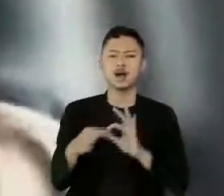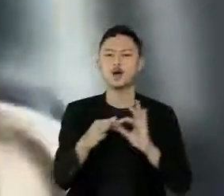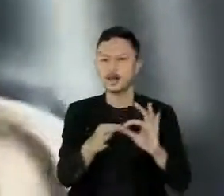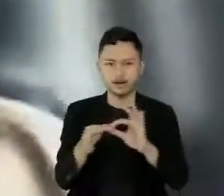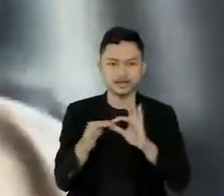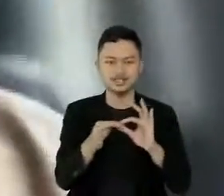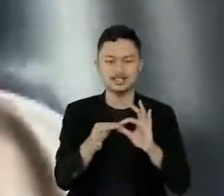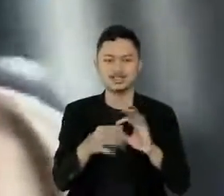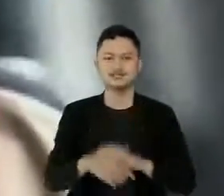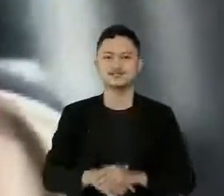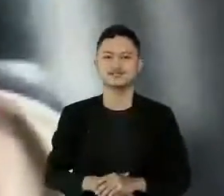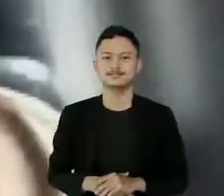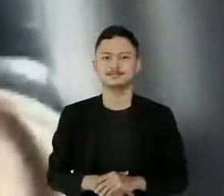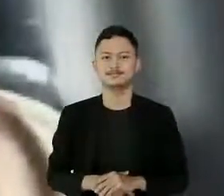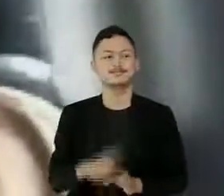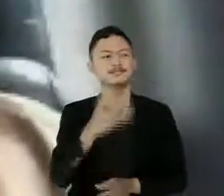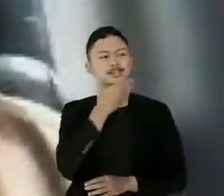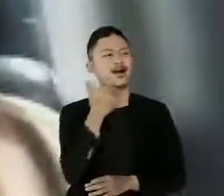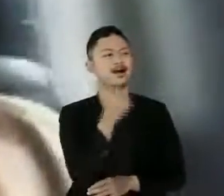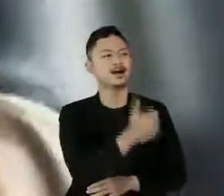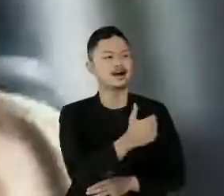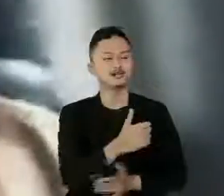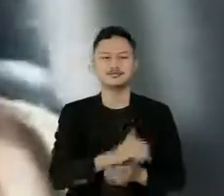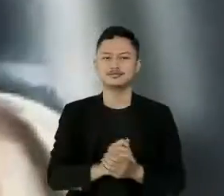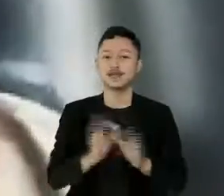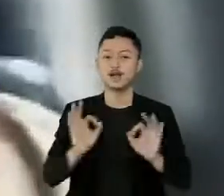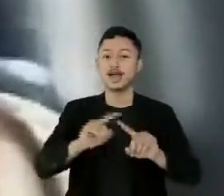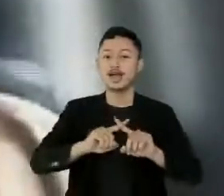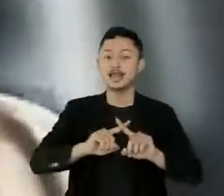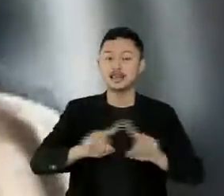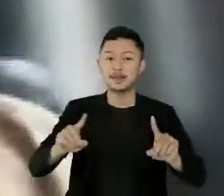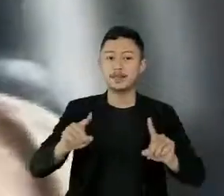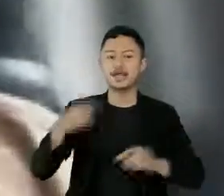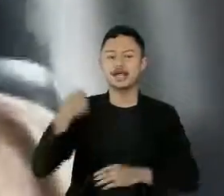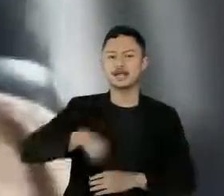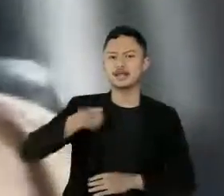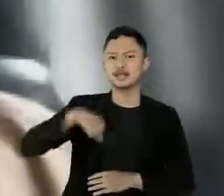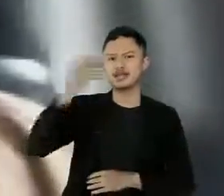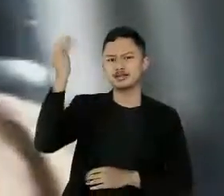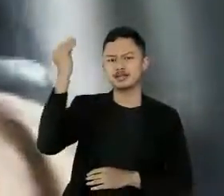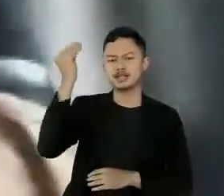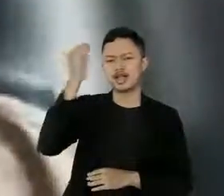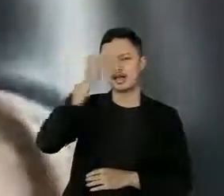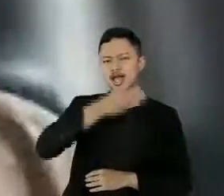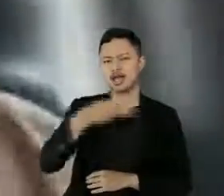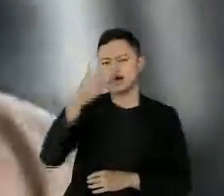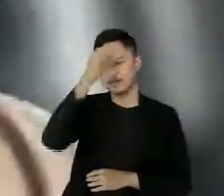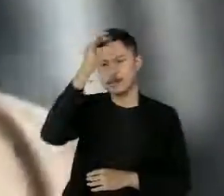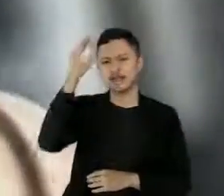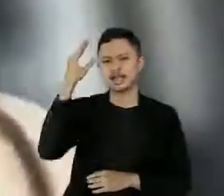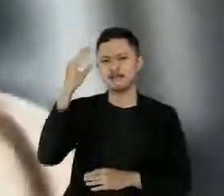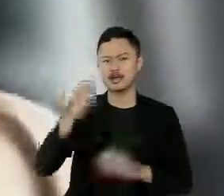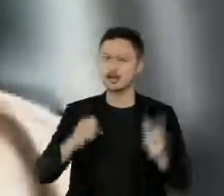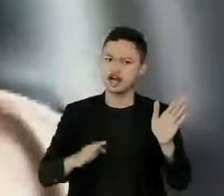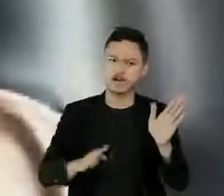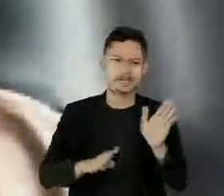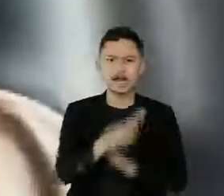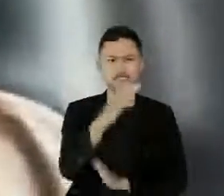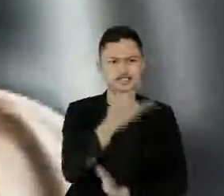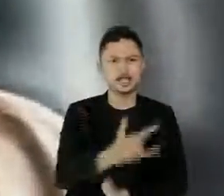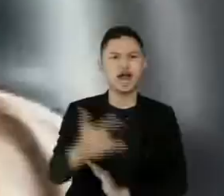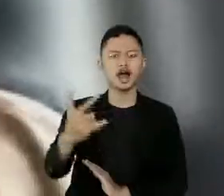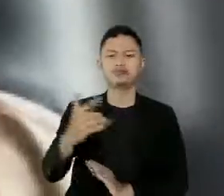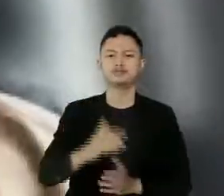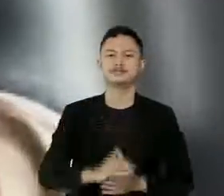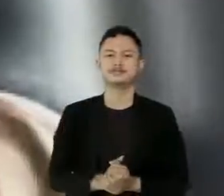berkolaborasi dengan Gercep, Geber, dan Gaspol Parekraf. Insya Allah kita majukan. Cakep.